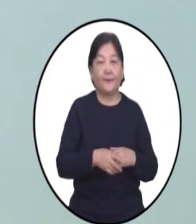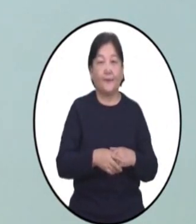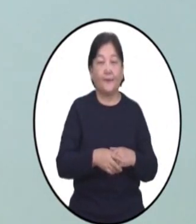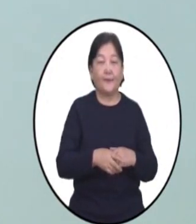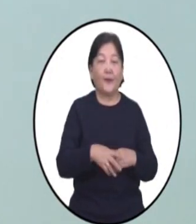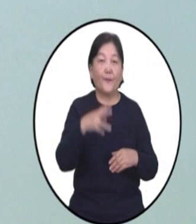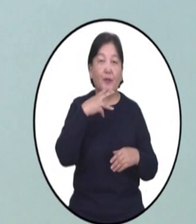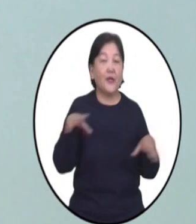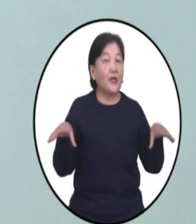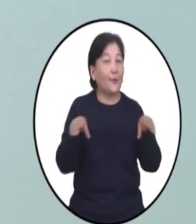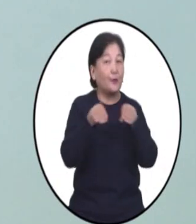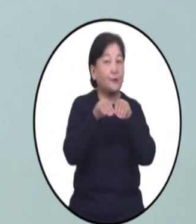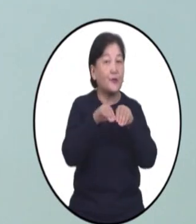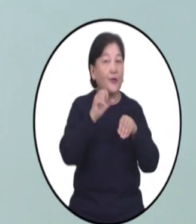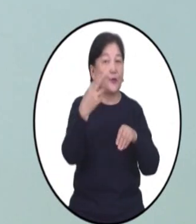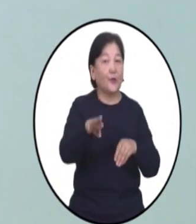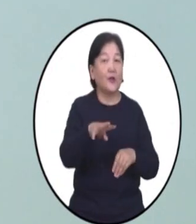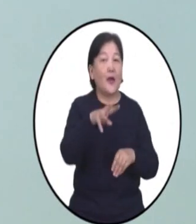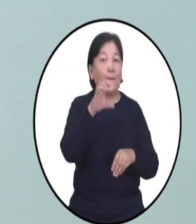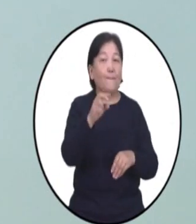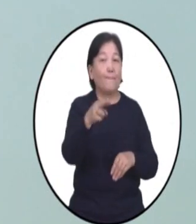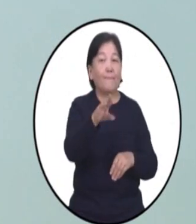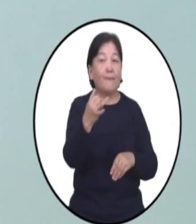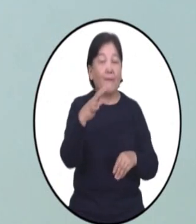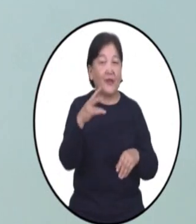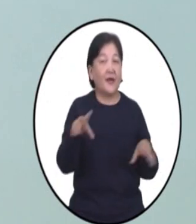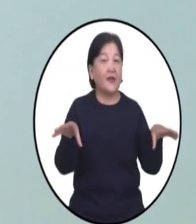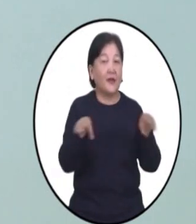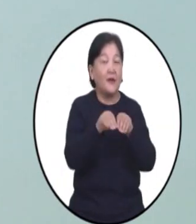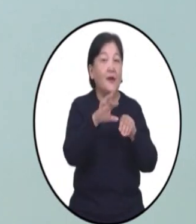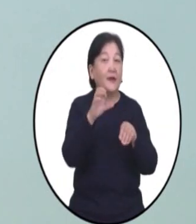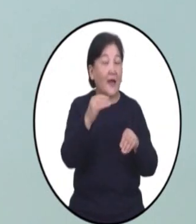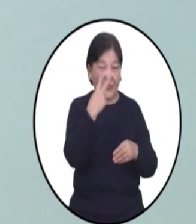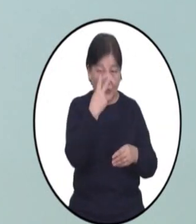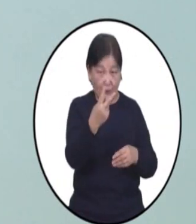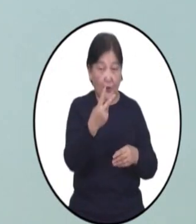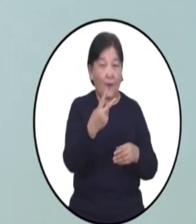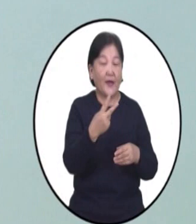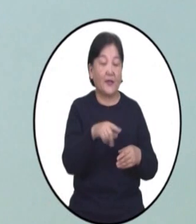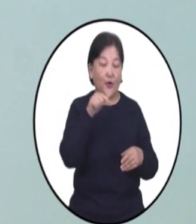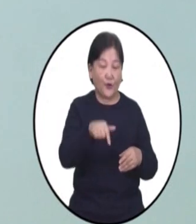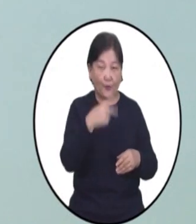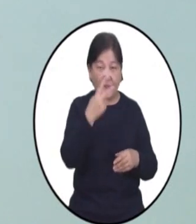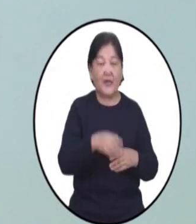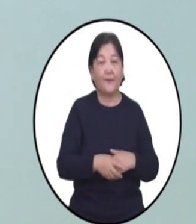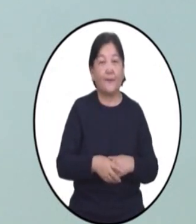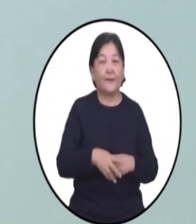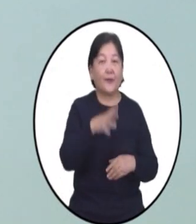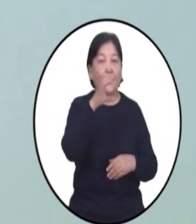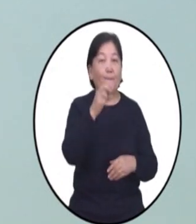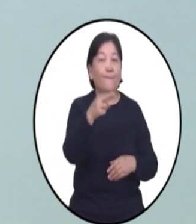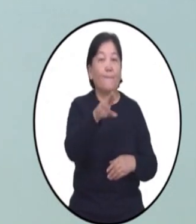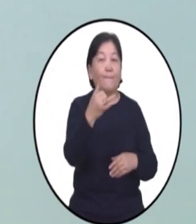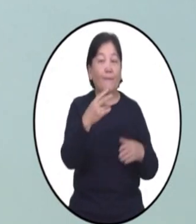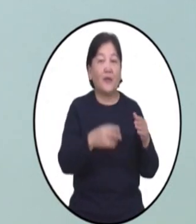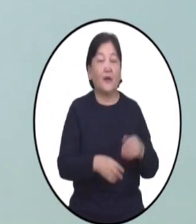мэдээлэл боловсруулахын тулд медиан квартелуудаа хэрхэн яаж болохыг одоо хамтдаа үзье. За, медиан бол медиан нь бол